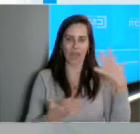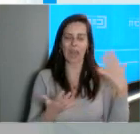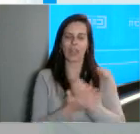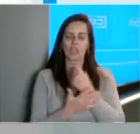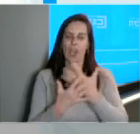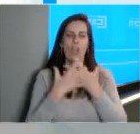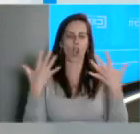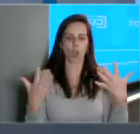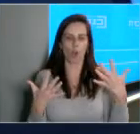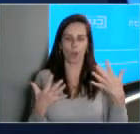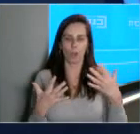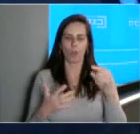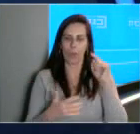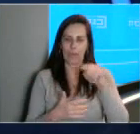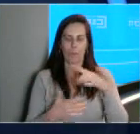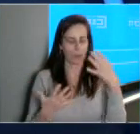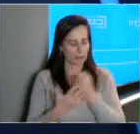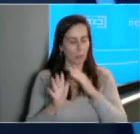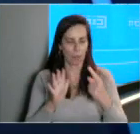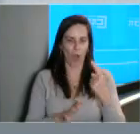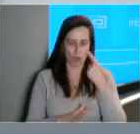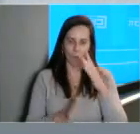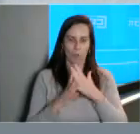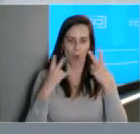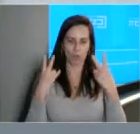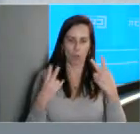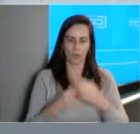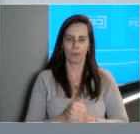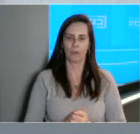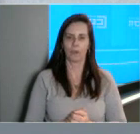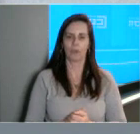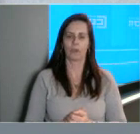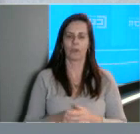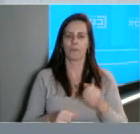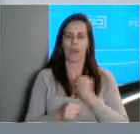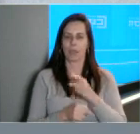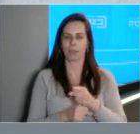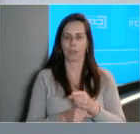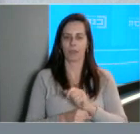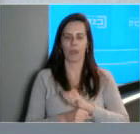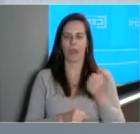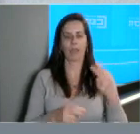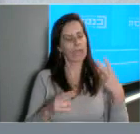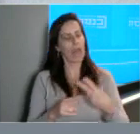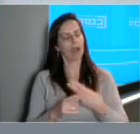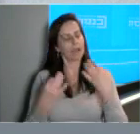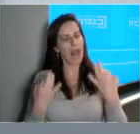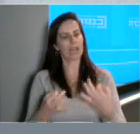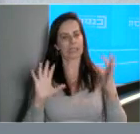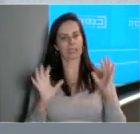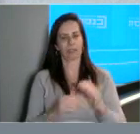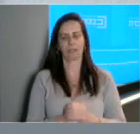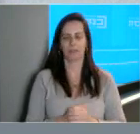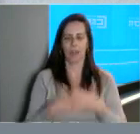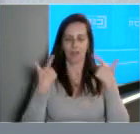הניצחון הגדול ביותר, הוא הגיע באמת להישג מאוד משמעותי. נכון מאוד. ובחר לעשות את זה בצורה הכי קלאסית